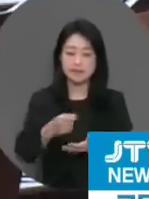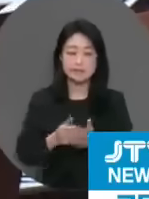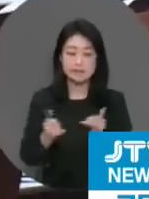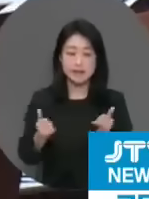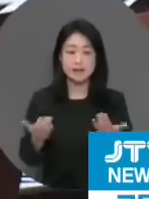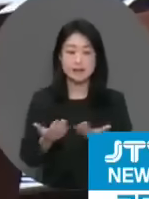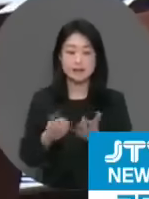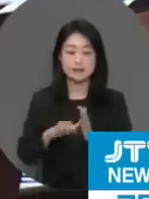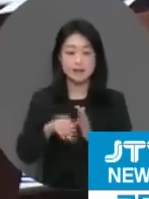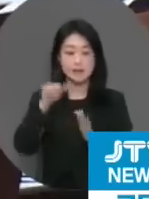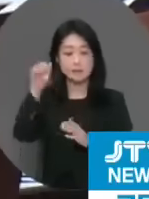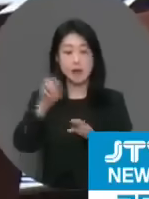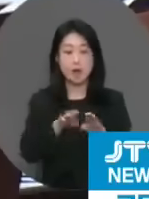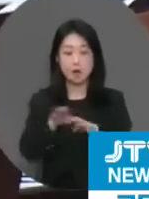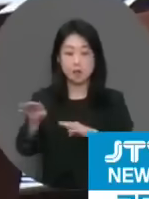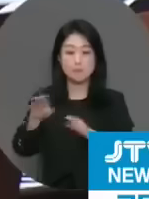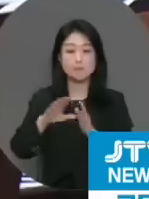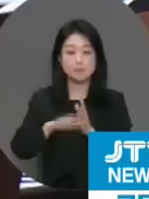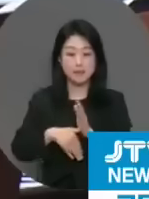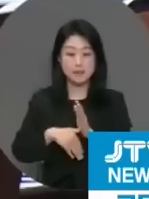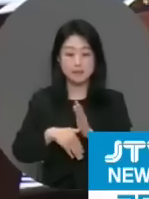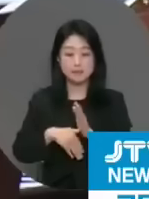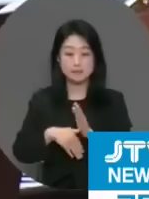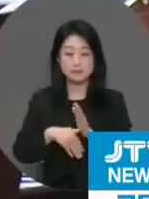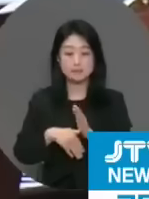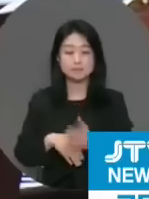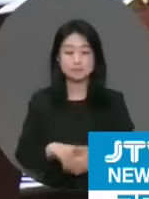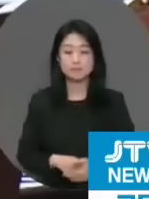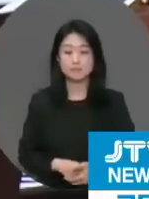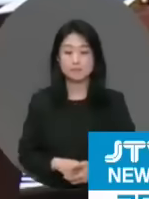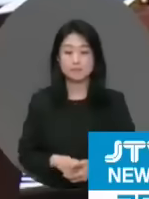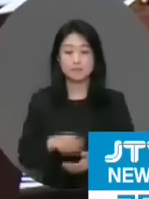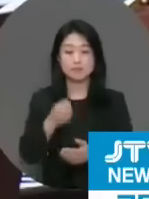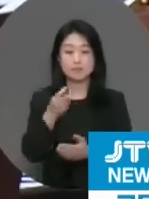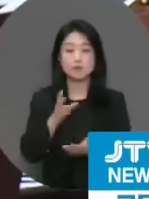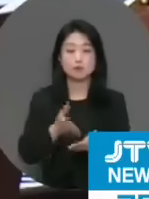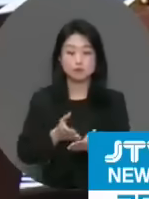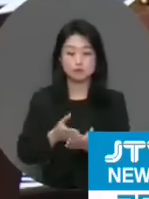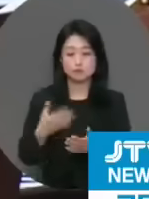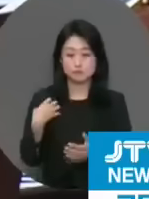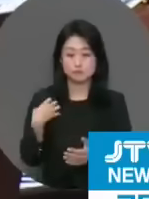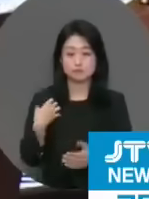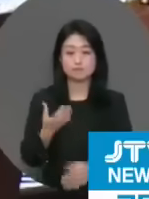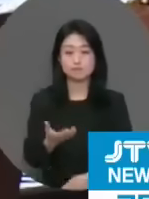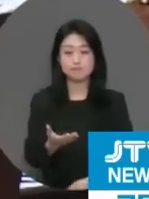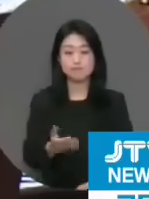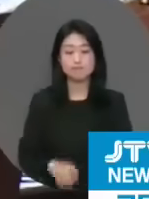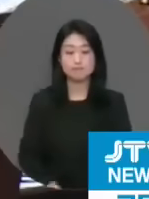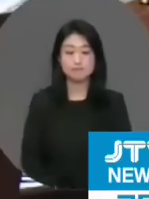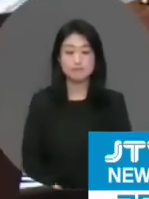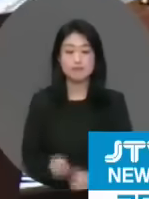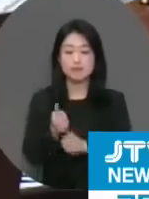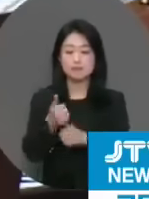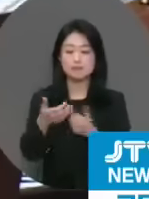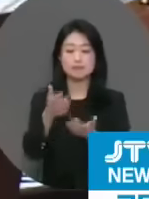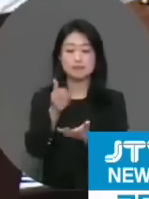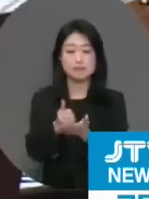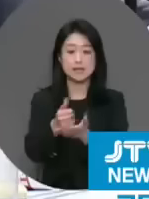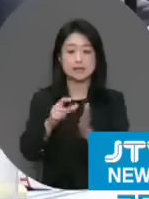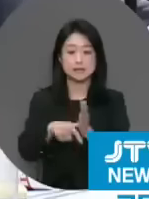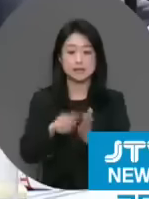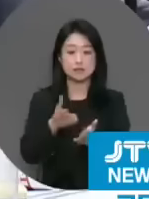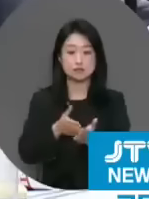신분으로 파업하는 상황에서 뉴스도 하시고요. 비서실장 하면서는